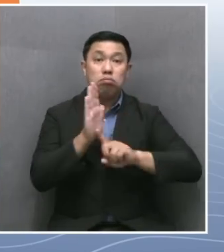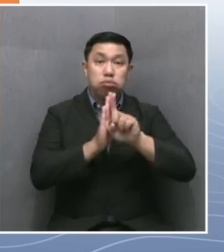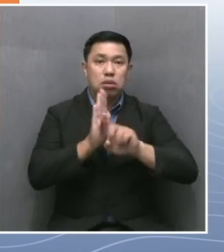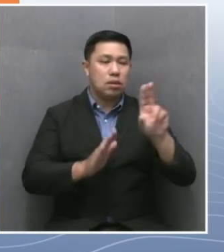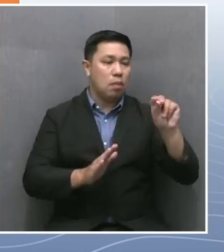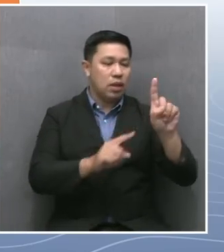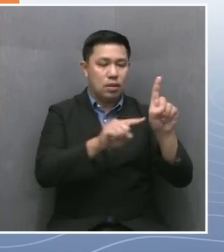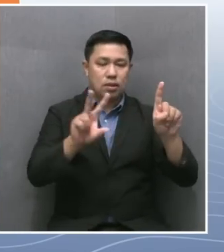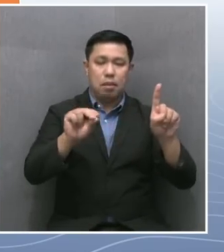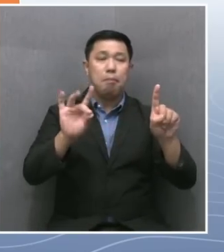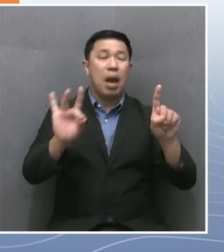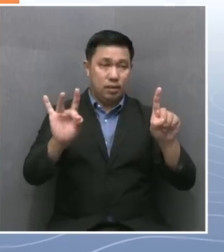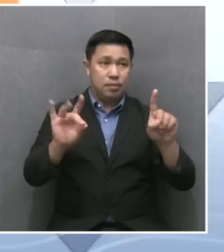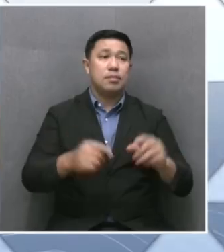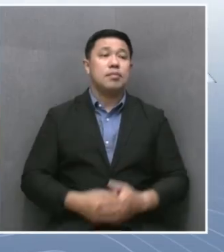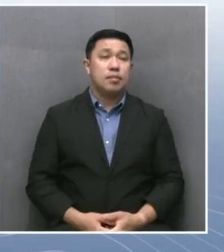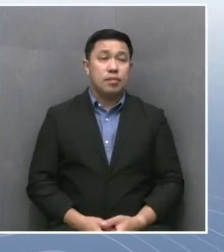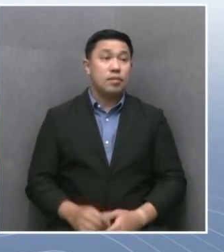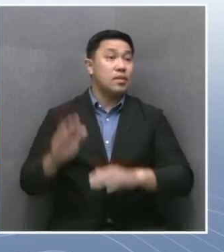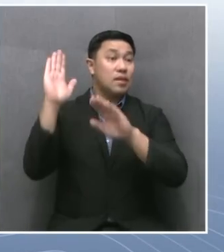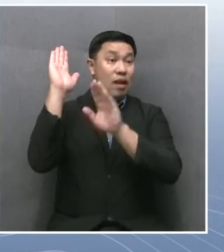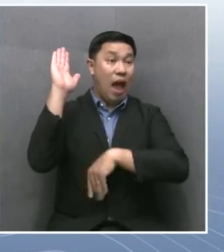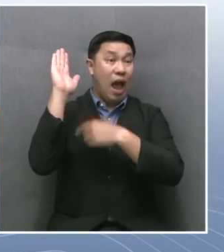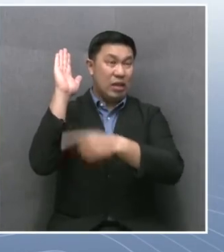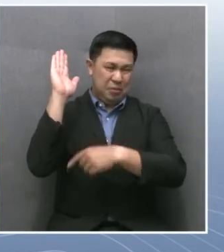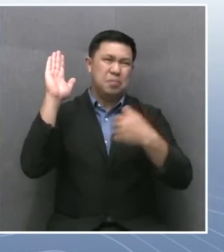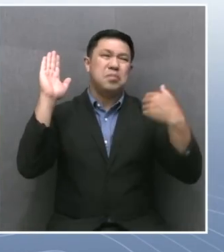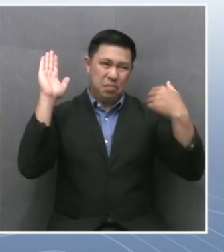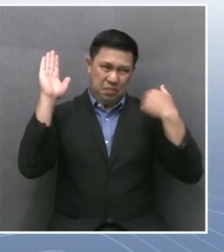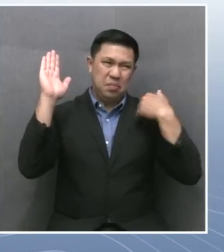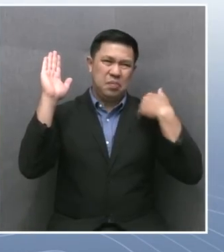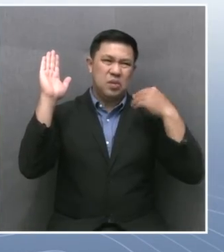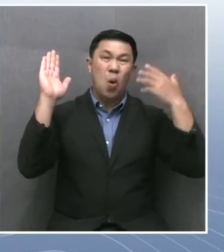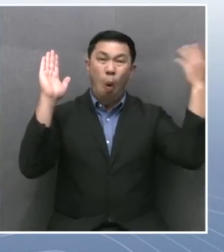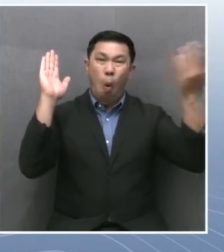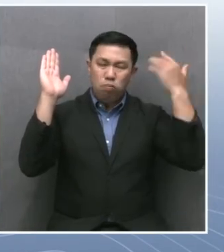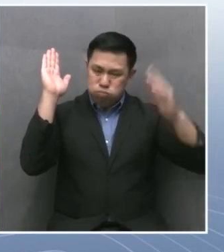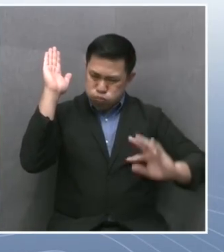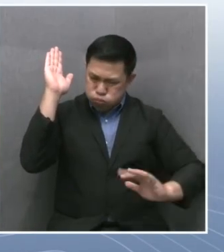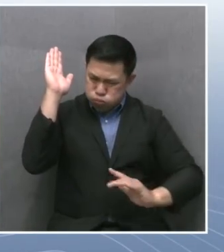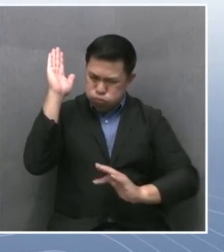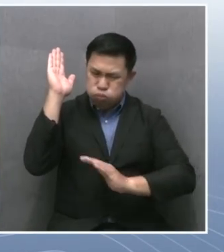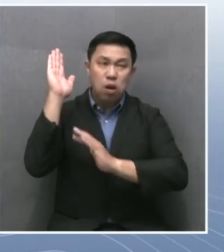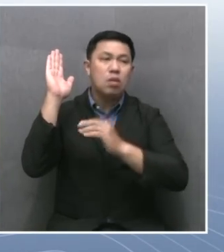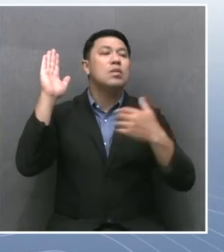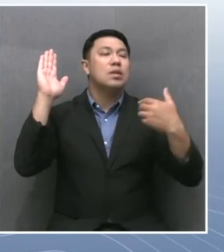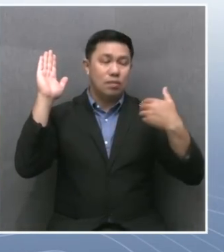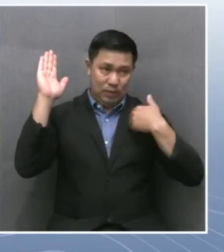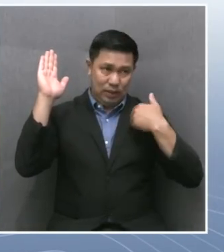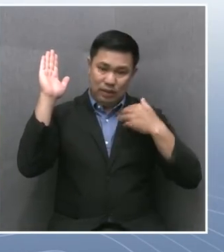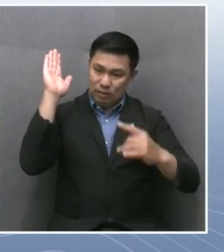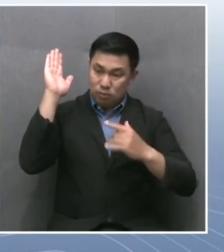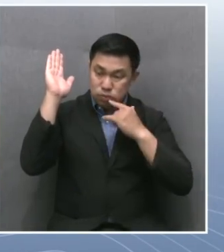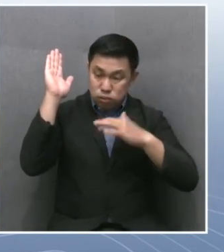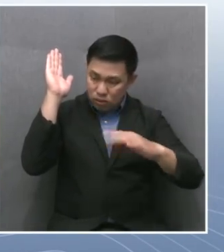เซซค่ะส่วนในพื้นที่ภาคใต้ยังคงได้รับอิทธิพลจากมรสุมตะวันตกเฉียงใต้กำลังปานกลางที่ปกคลุมทะเล